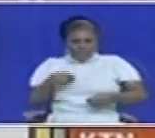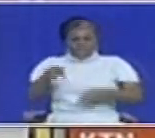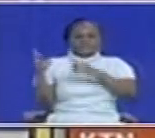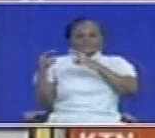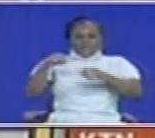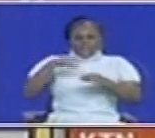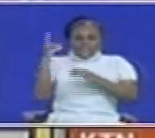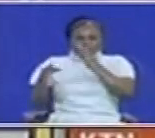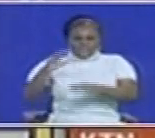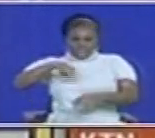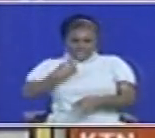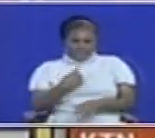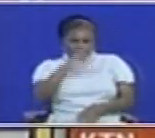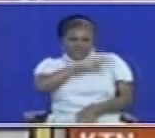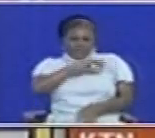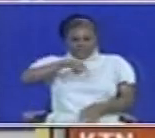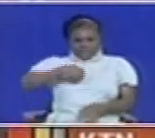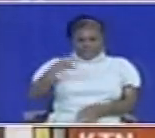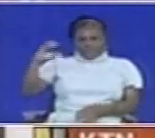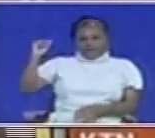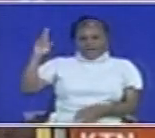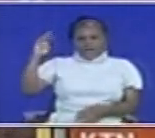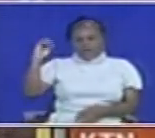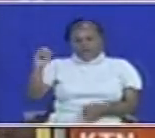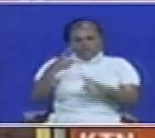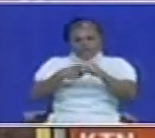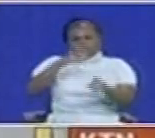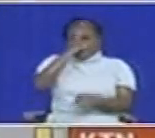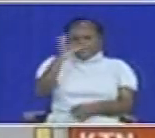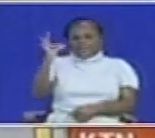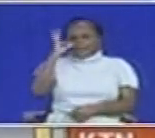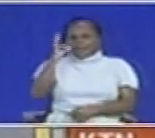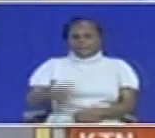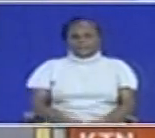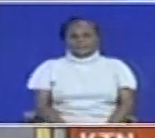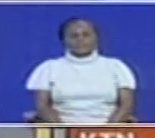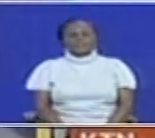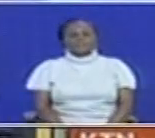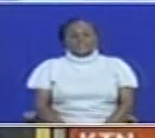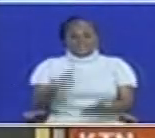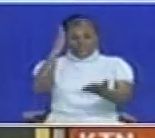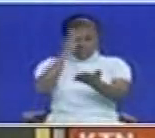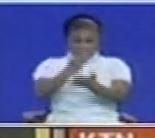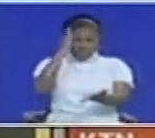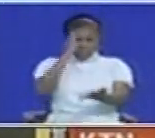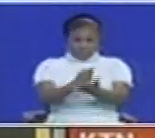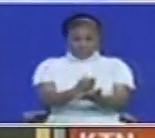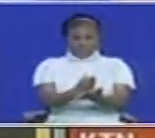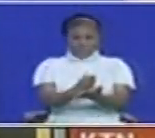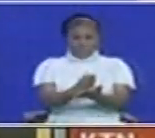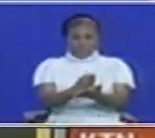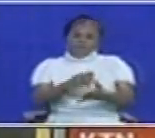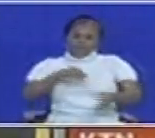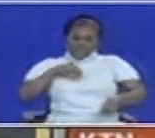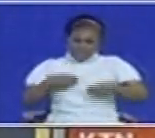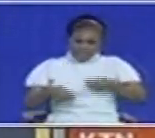na kujinufaisha. Carol Derikitian, Nyeri. Na bila shaka basi kwa walio na